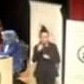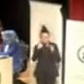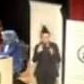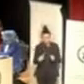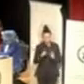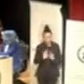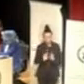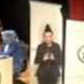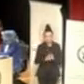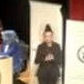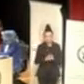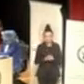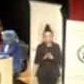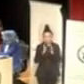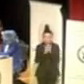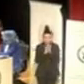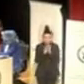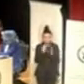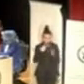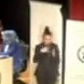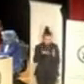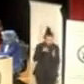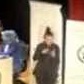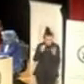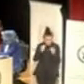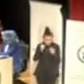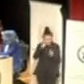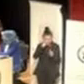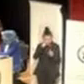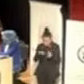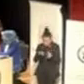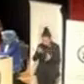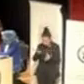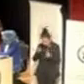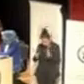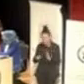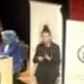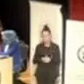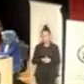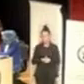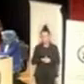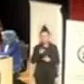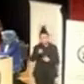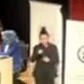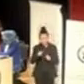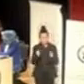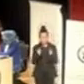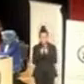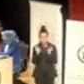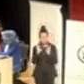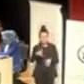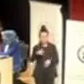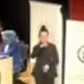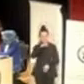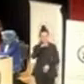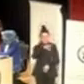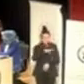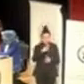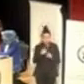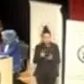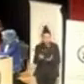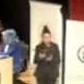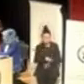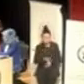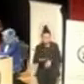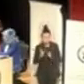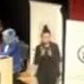kavram içermeyen kitaplar tercih edilmesi gerekiyordu öncelikli olarak. Ve buna da en çok imkan sunan grubun